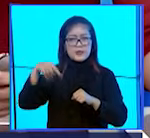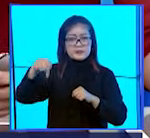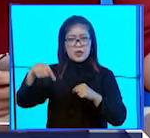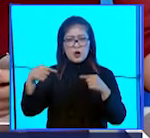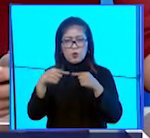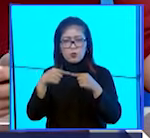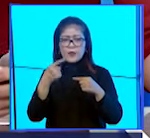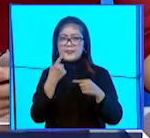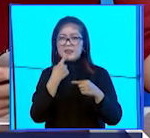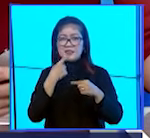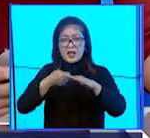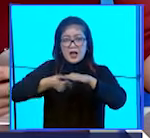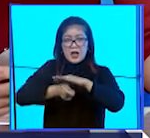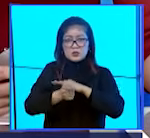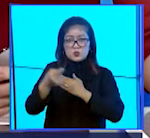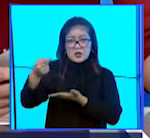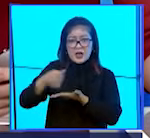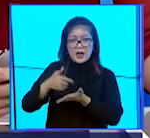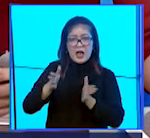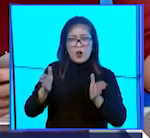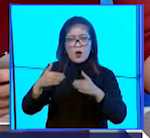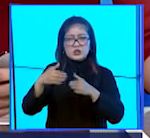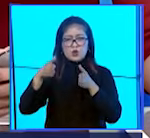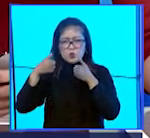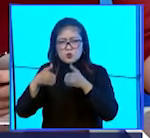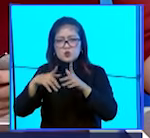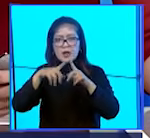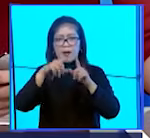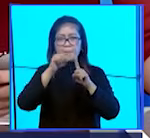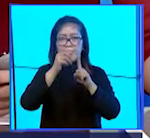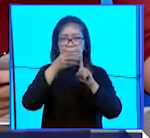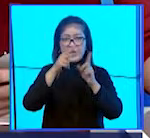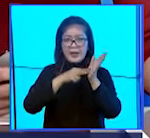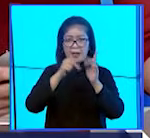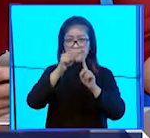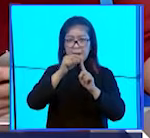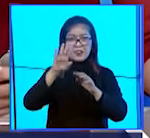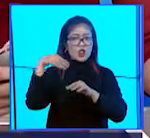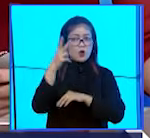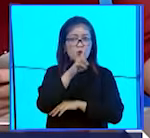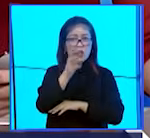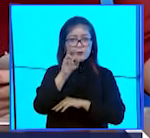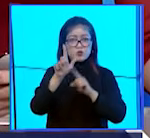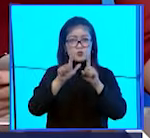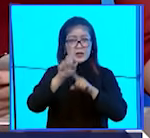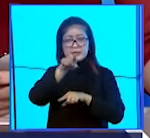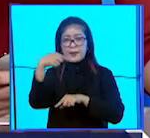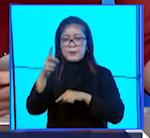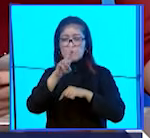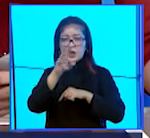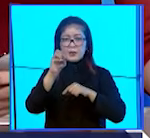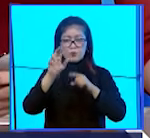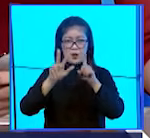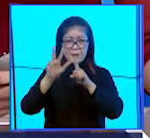kasus suap dana alokasi khusus APBNP tahun 2017-2018 Kabupaten Lampung Tengah. Dan berikut